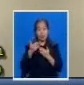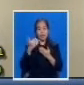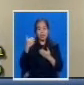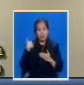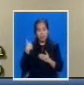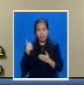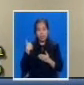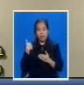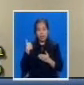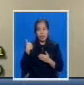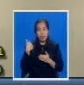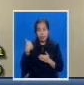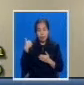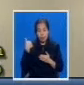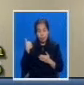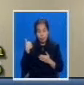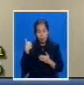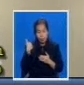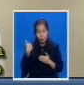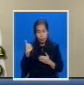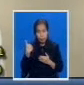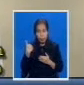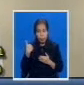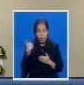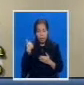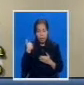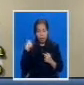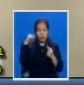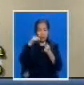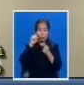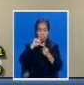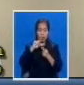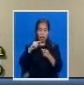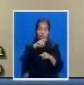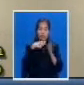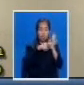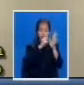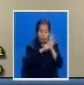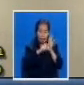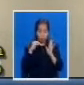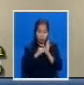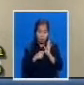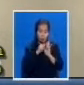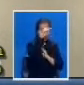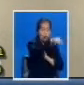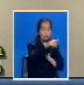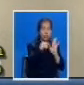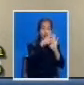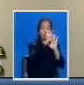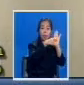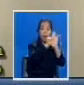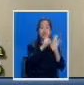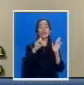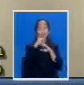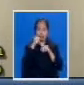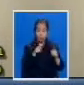ทิศตะวันออกนะครับที่ออกไปสู่ทางสมุทรปราการอย่างนี้เป็นต้นเนี่ยตรงนั้นนะครับก็จะมี